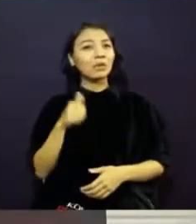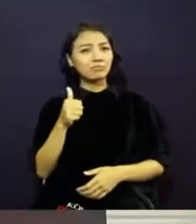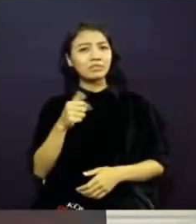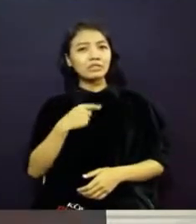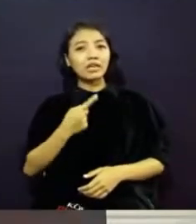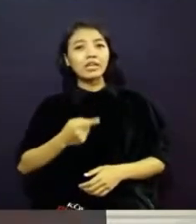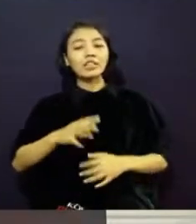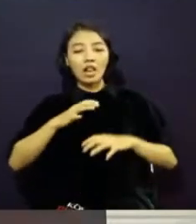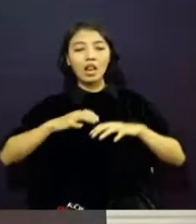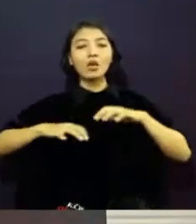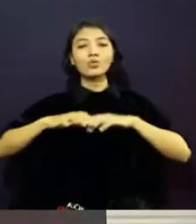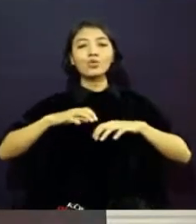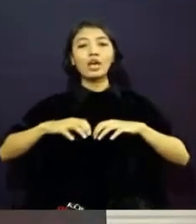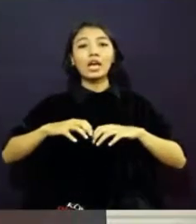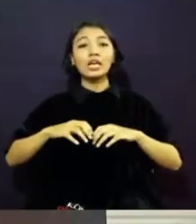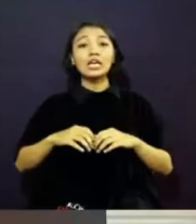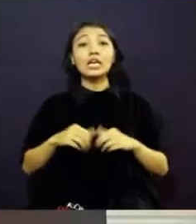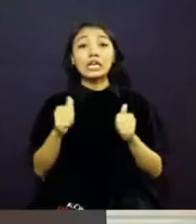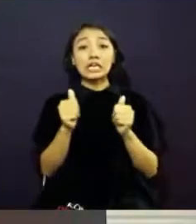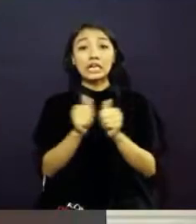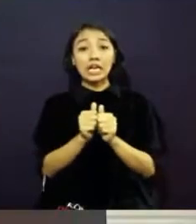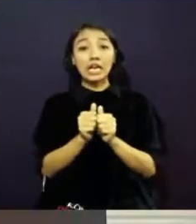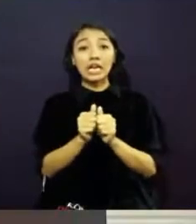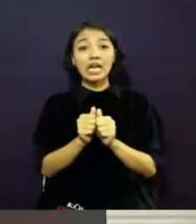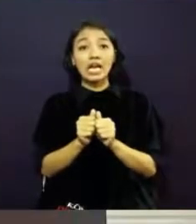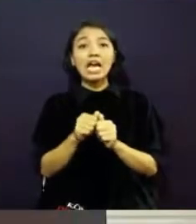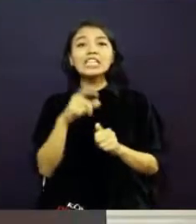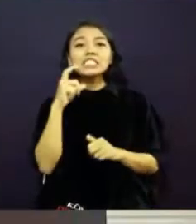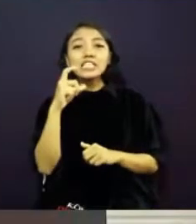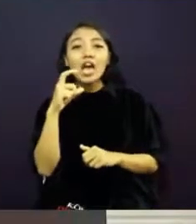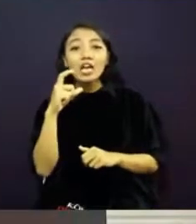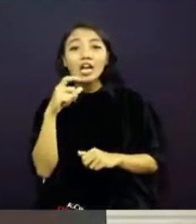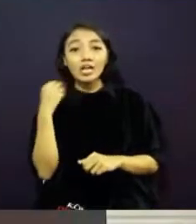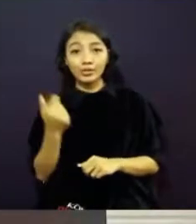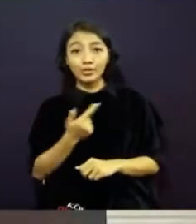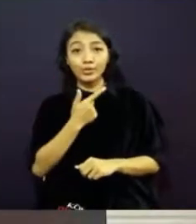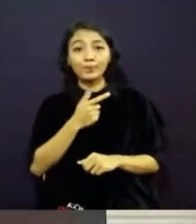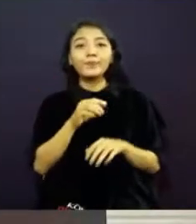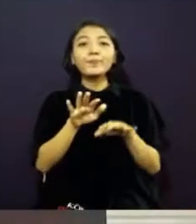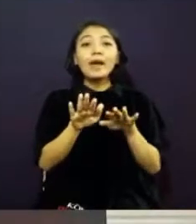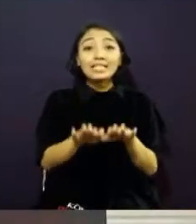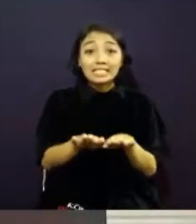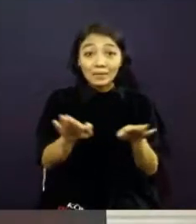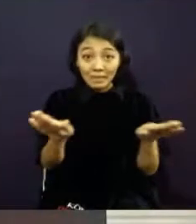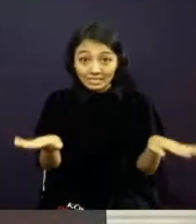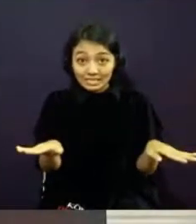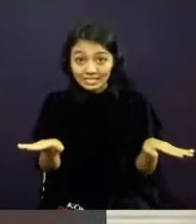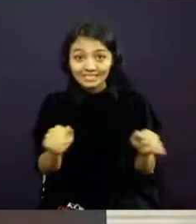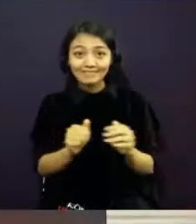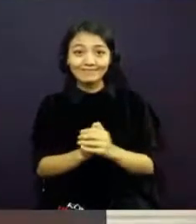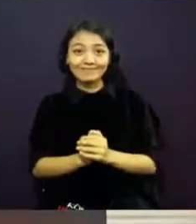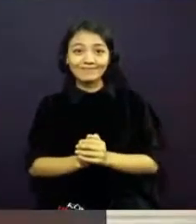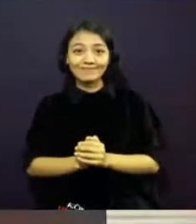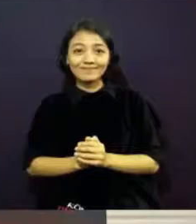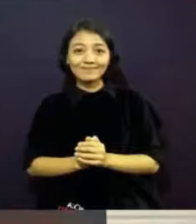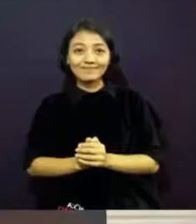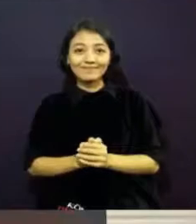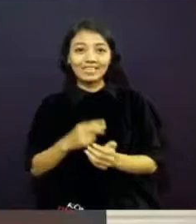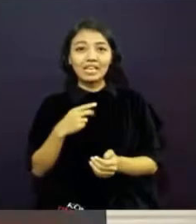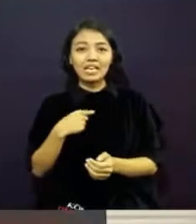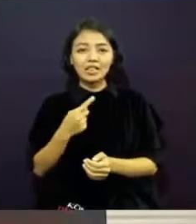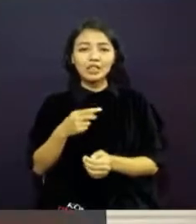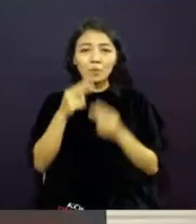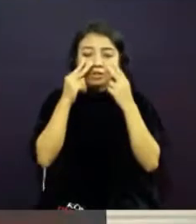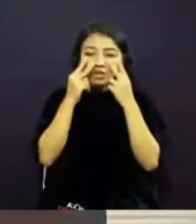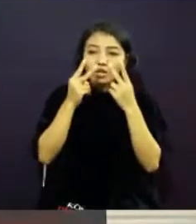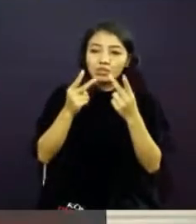melalui cara hidup kita masing-masing kita bisa menyaksikan bahwa orang Kudus itu